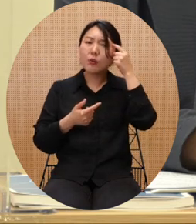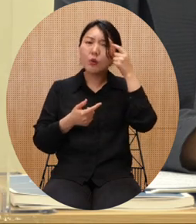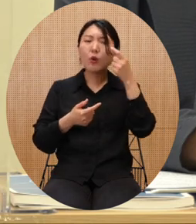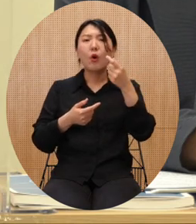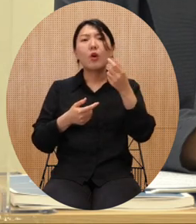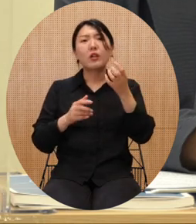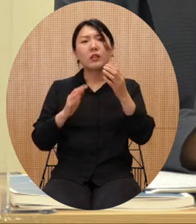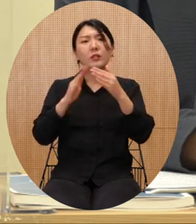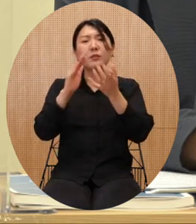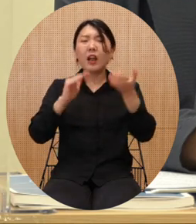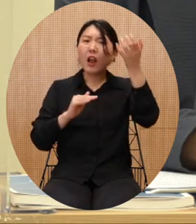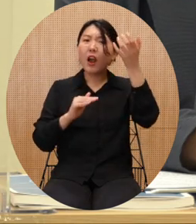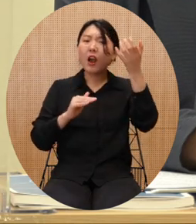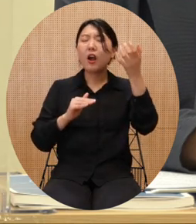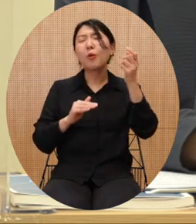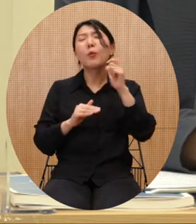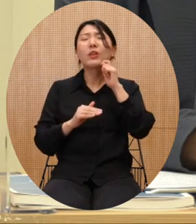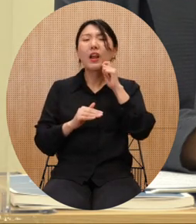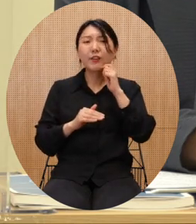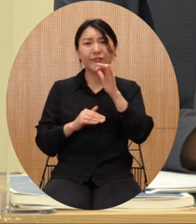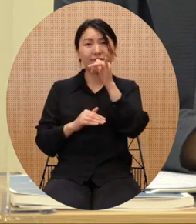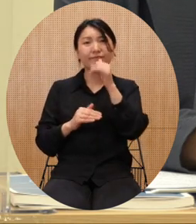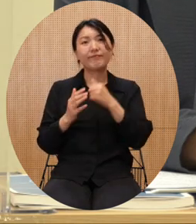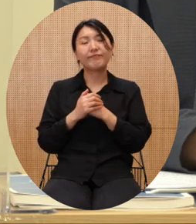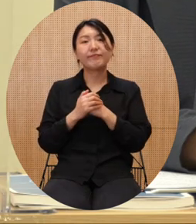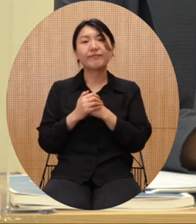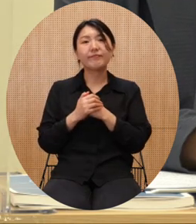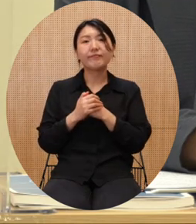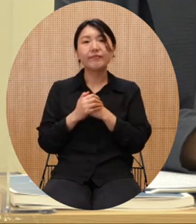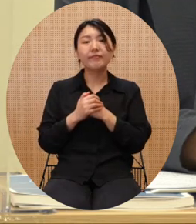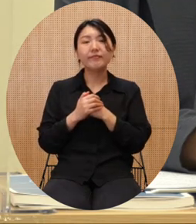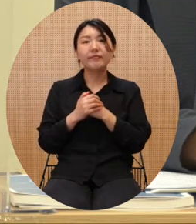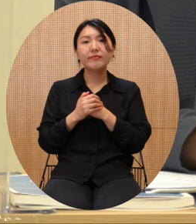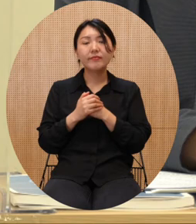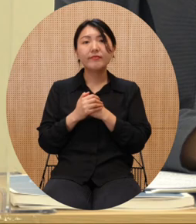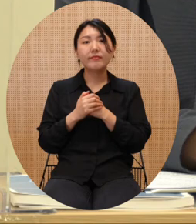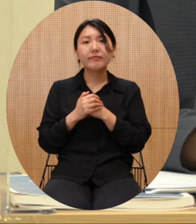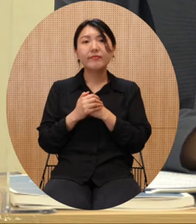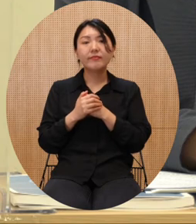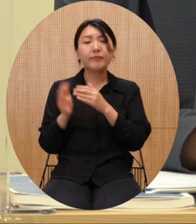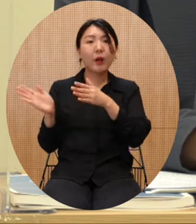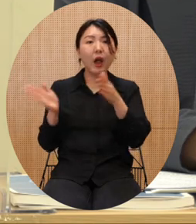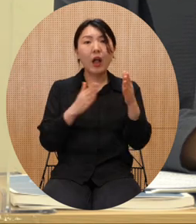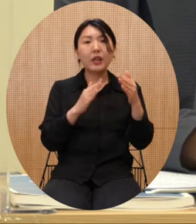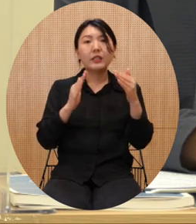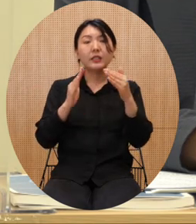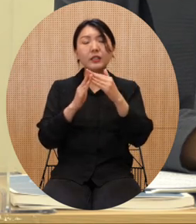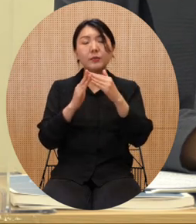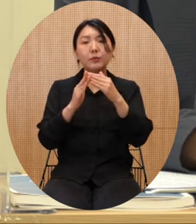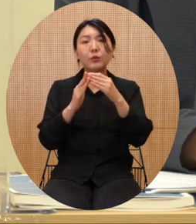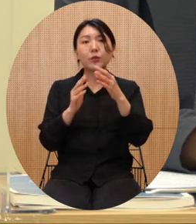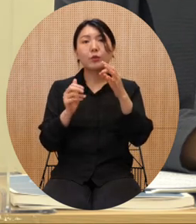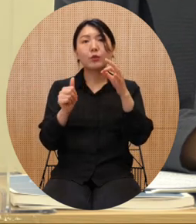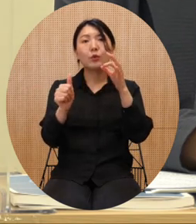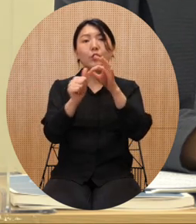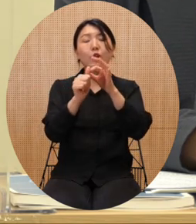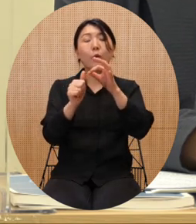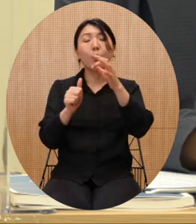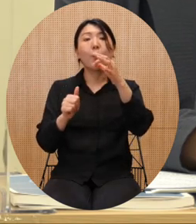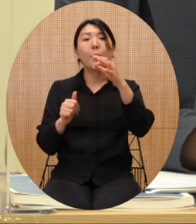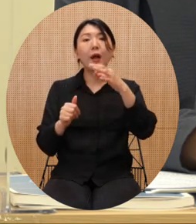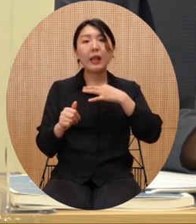나서지 못하고 있다라는 그런 안타까움도 있습니다. 그리고 또 한편으로는 그